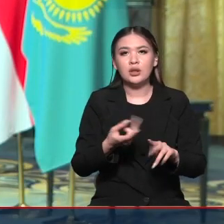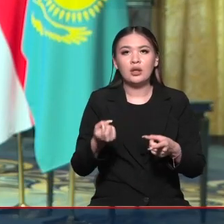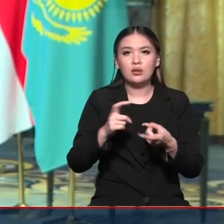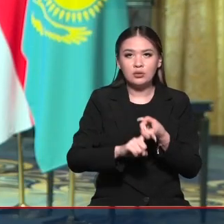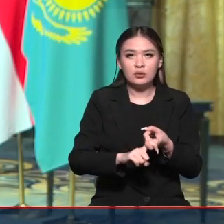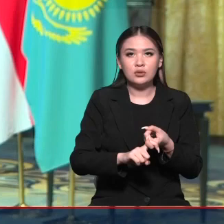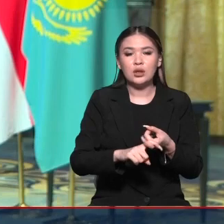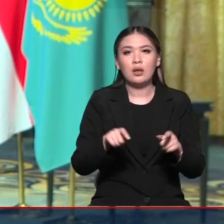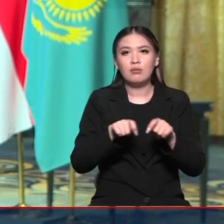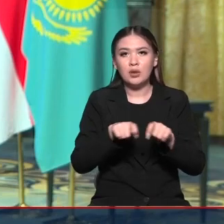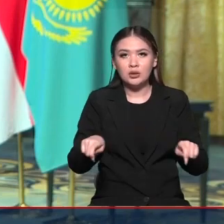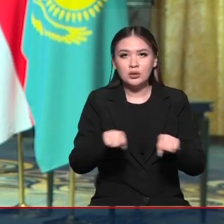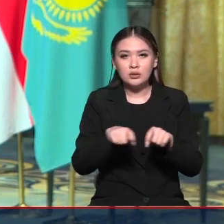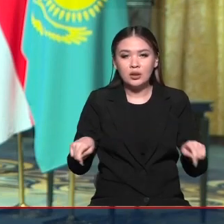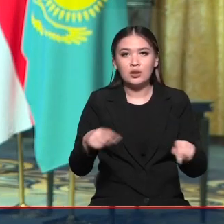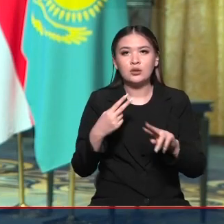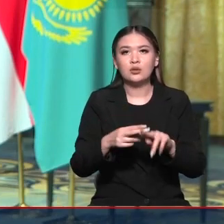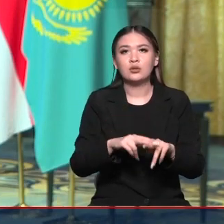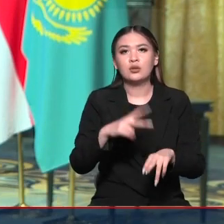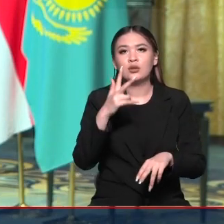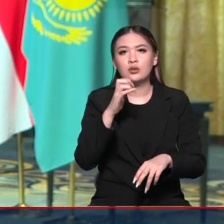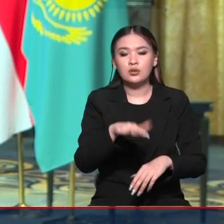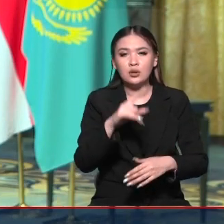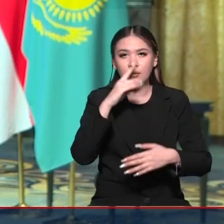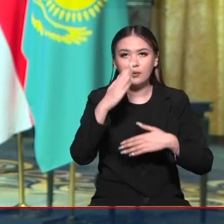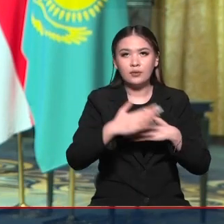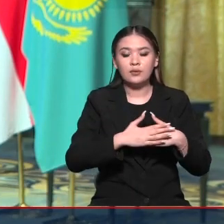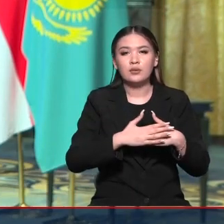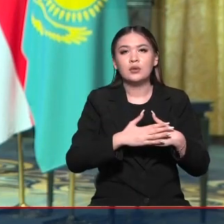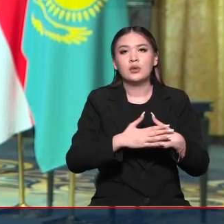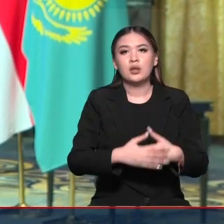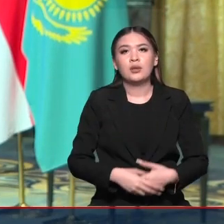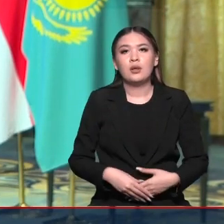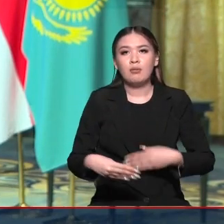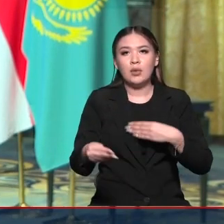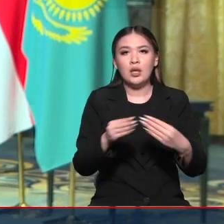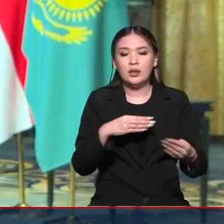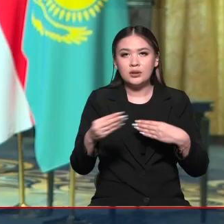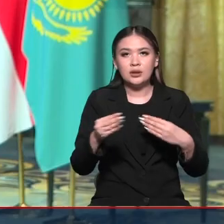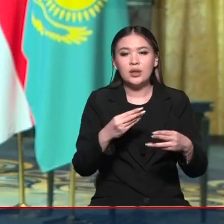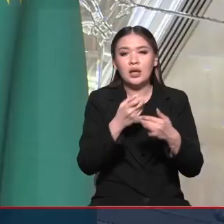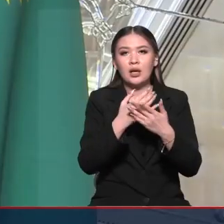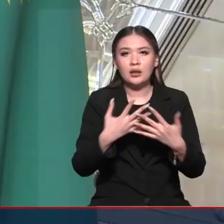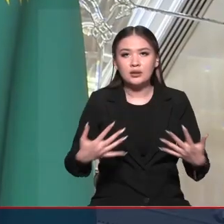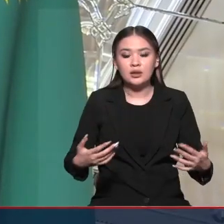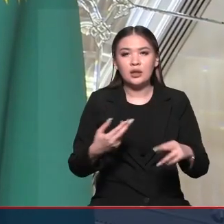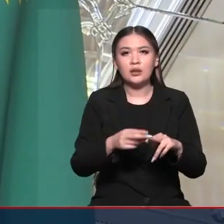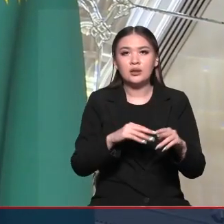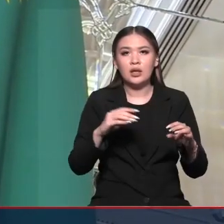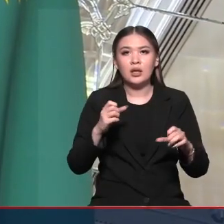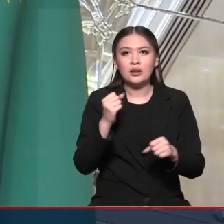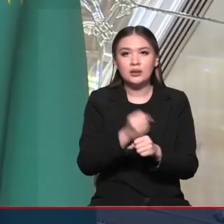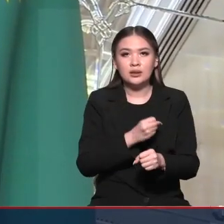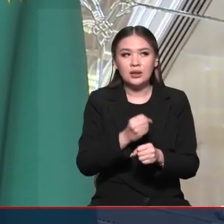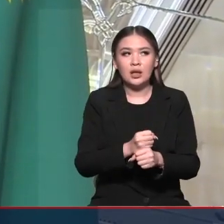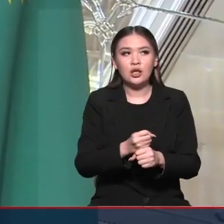угля производить до 300 видов продукции. Пластик, различные медицинские средства. Я ожидаю,